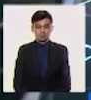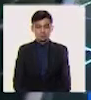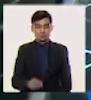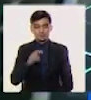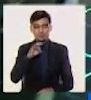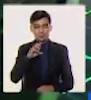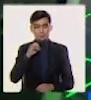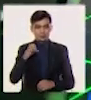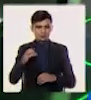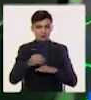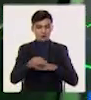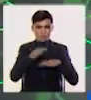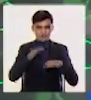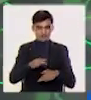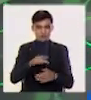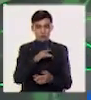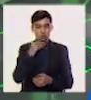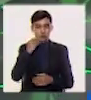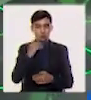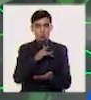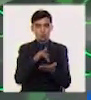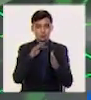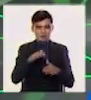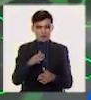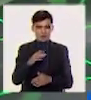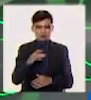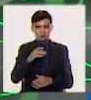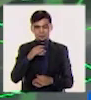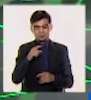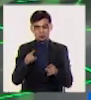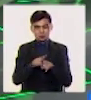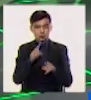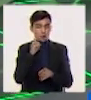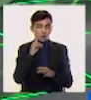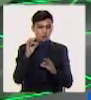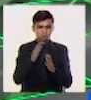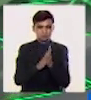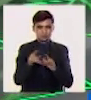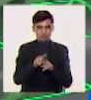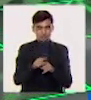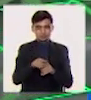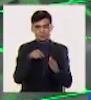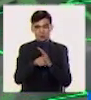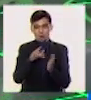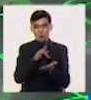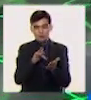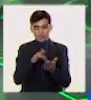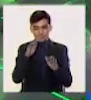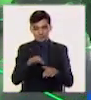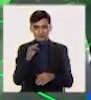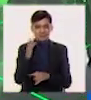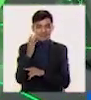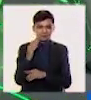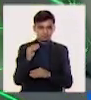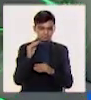Дербес облысының орталығы болған Түркістан қаласында жасыл аймақ белдеулері құрыла бастаған. Қаланың ішінен бөлек кіреберіс бөлігіне де ағаш